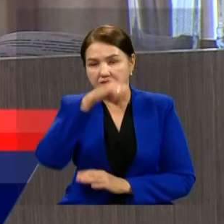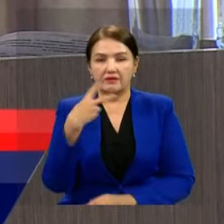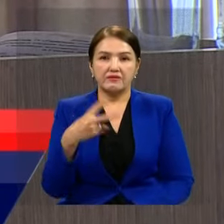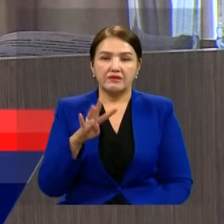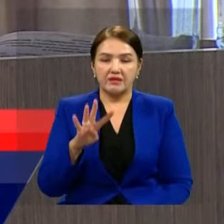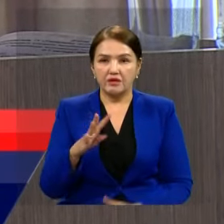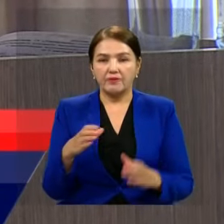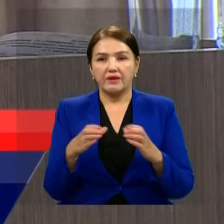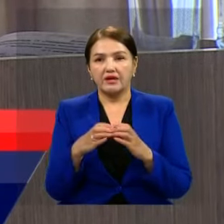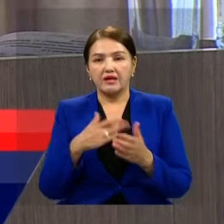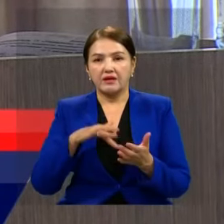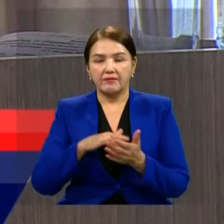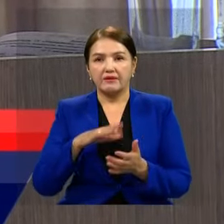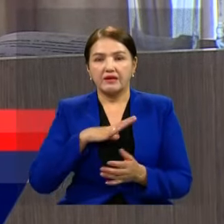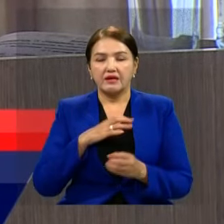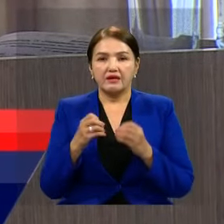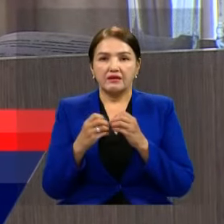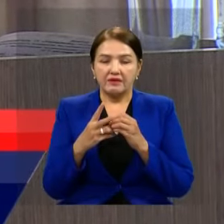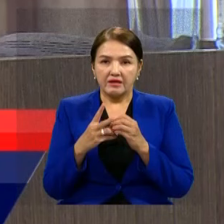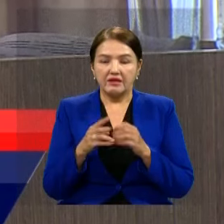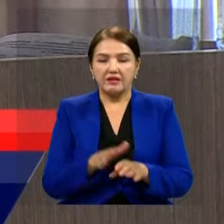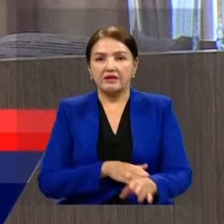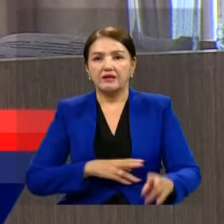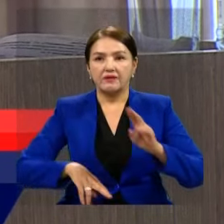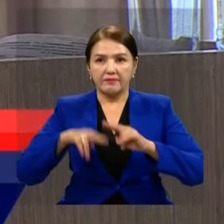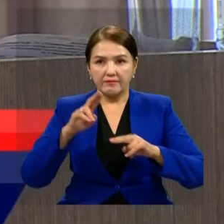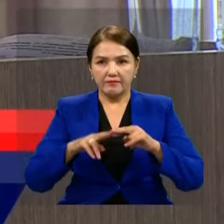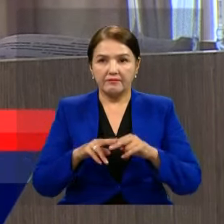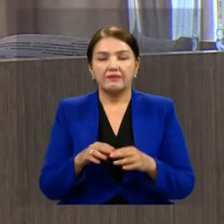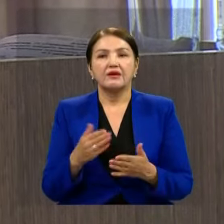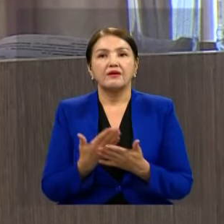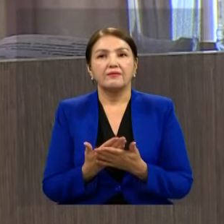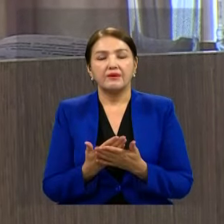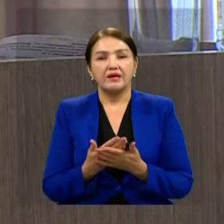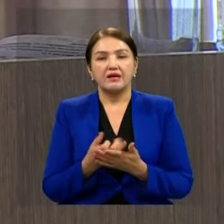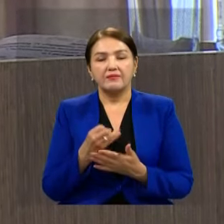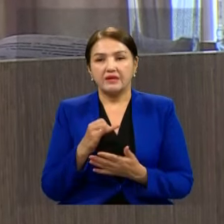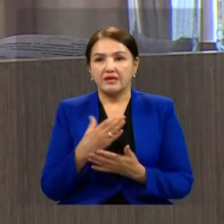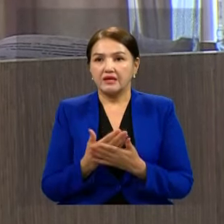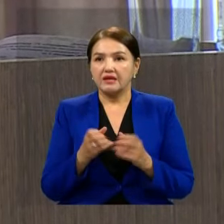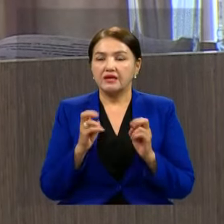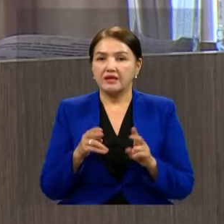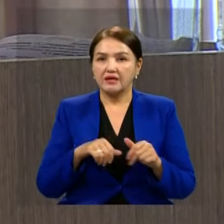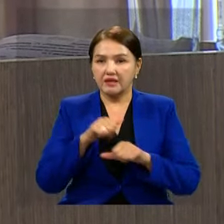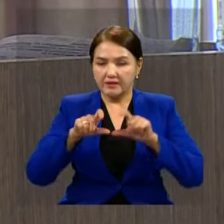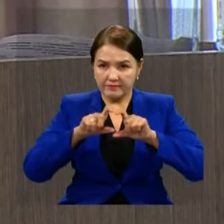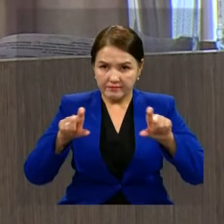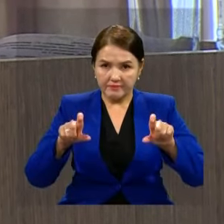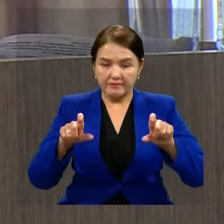24 на территории города имелось 12 объектов долгостроя. Коммерческих, именно таких как детские сады,